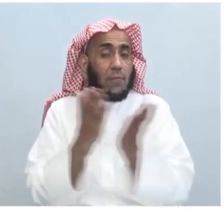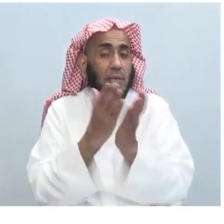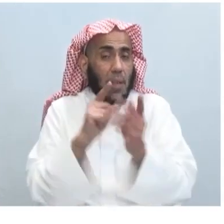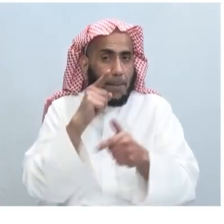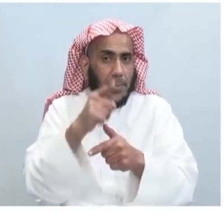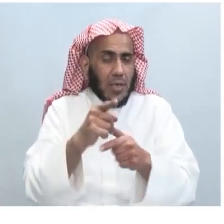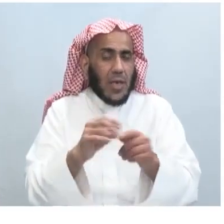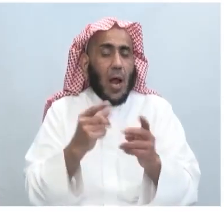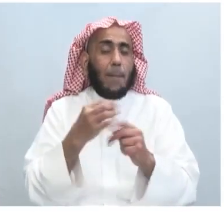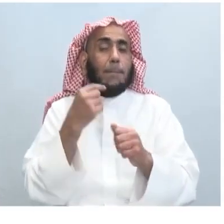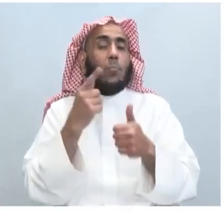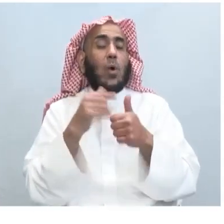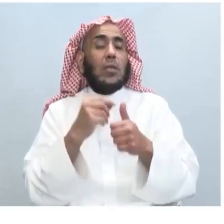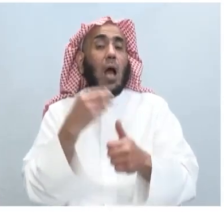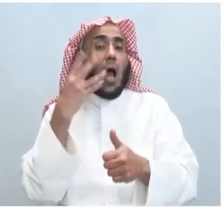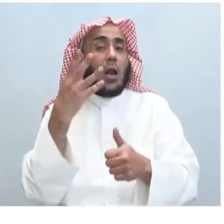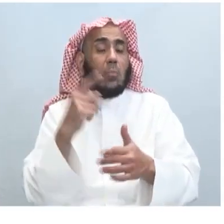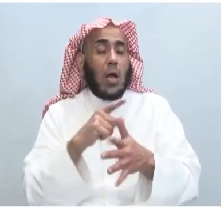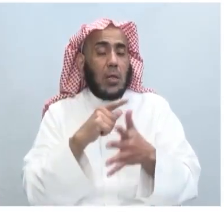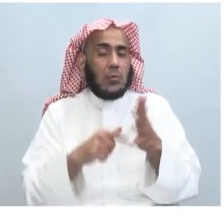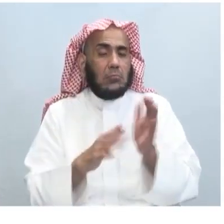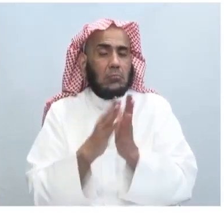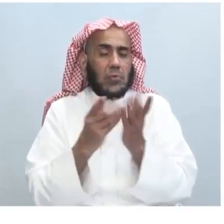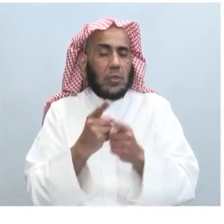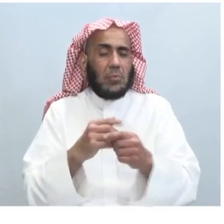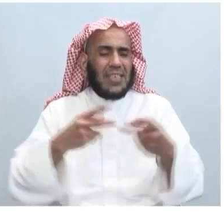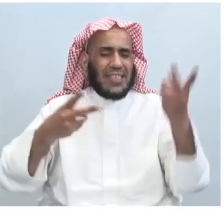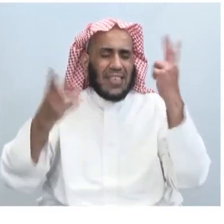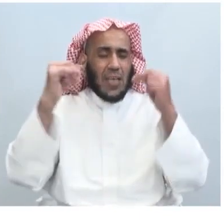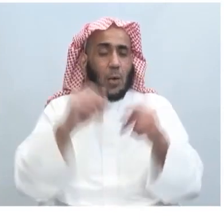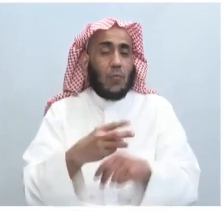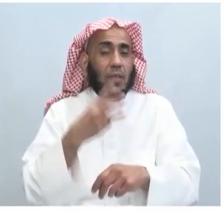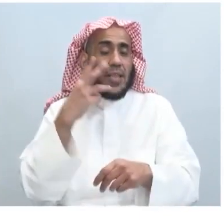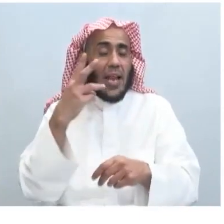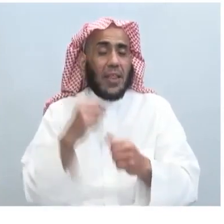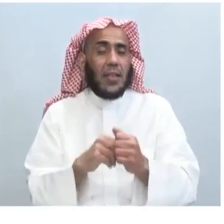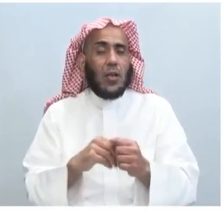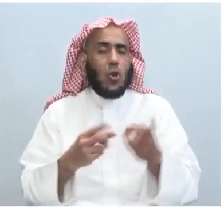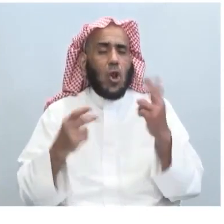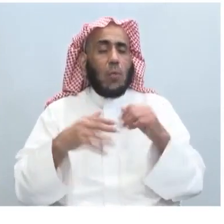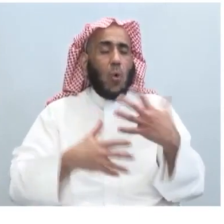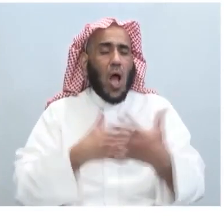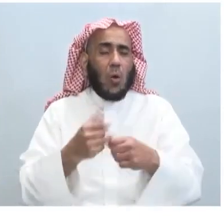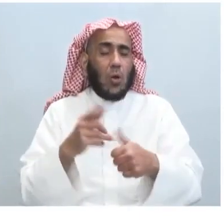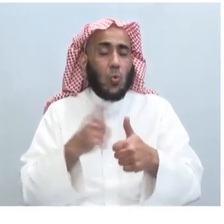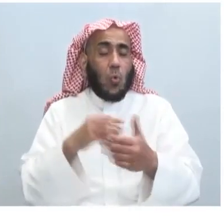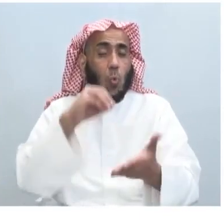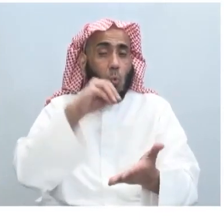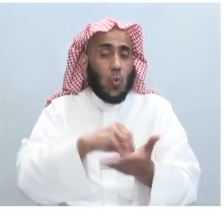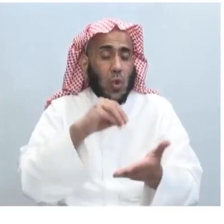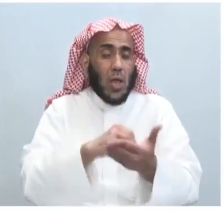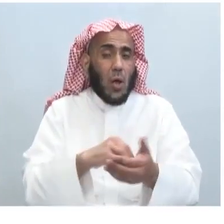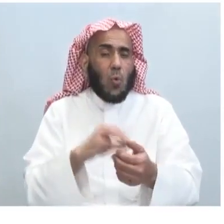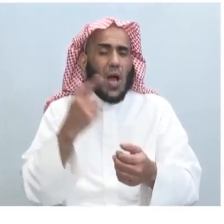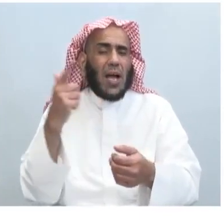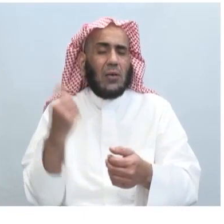المدرسي برقم واح ا نتائج تلك التجارب في ثلاث محاولات المحاوله الاولى وضع واحد